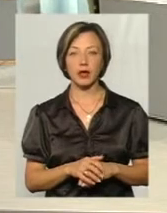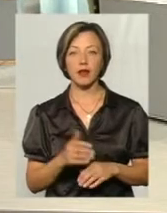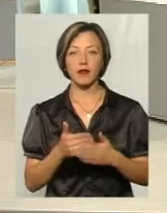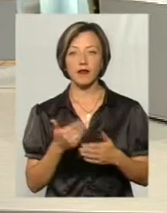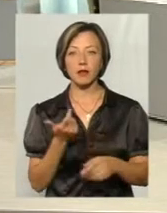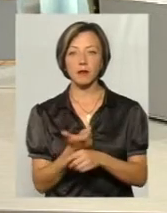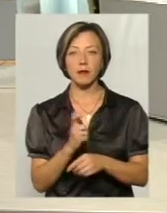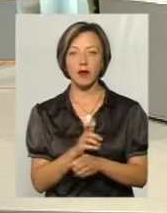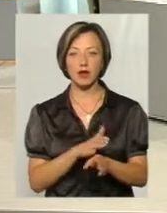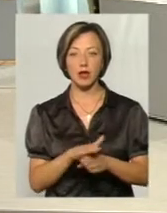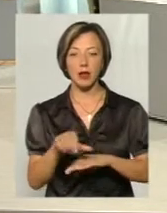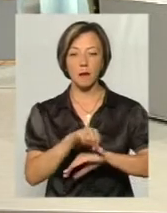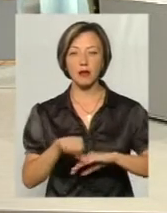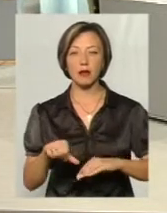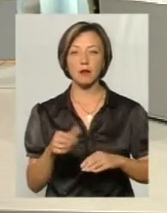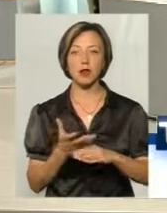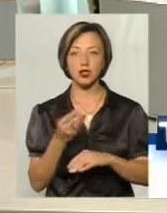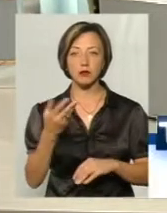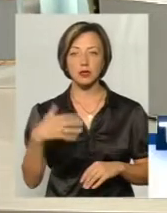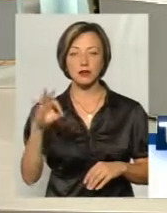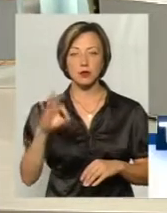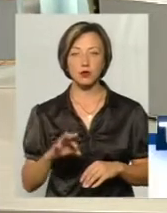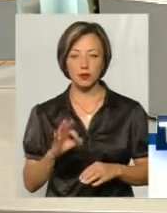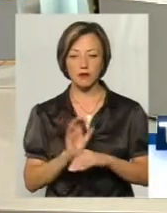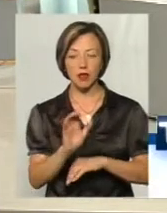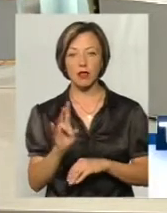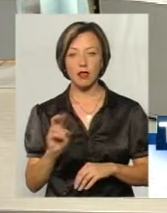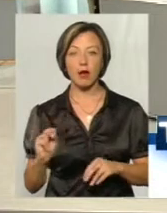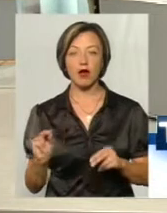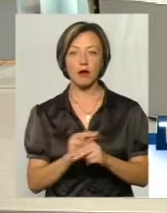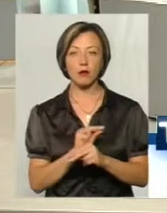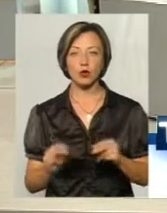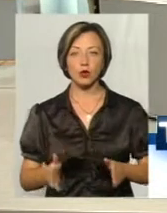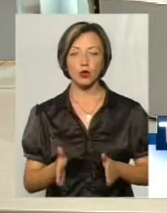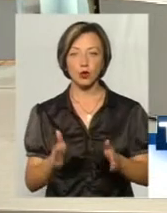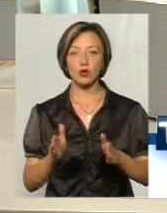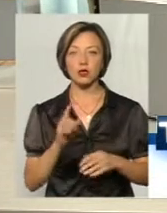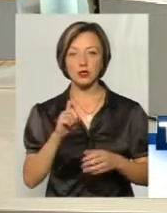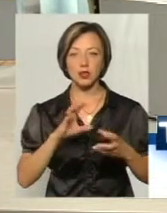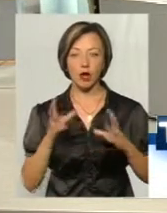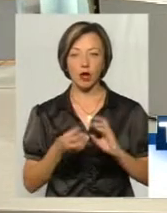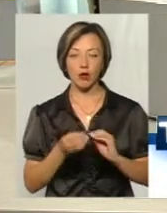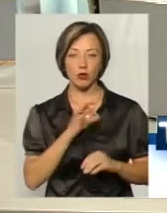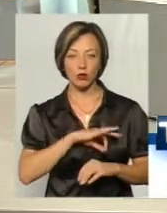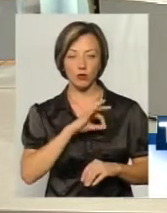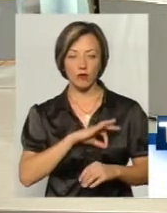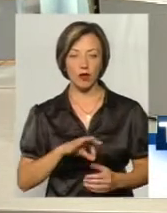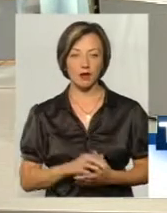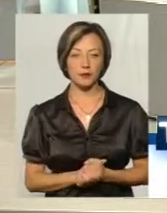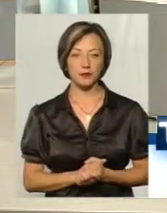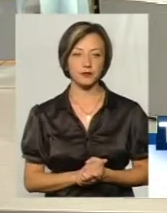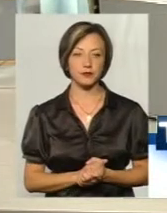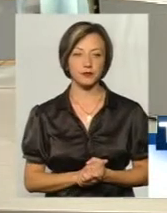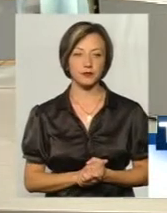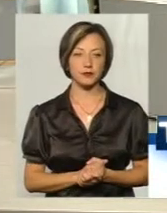від перевиконання митних платежів 50% йде на ремонти доріг загального користування. Пане